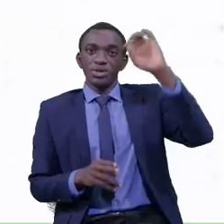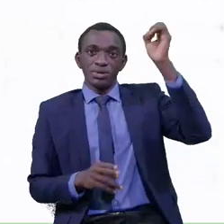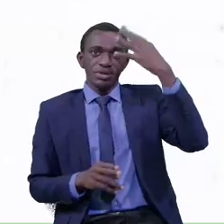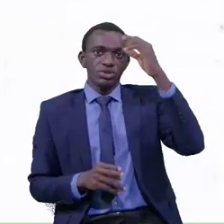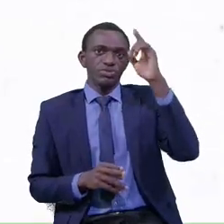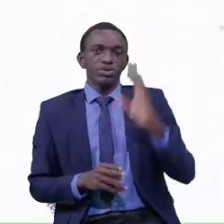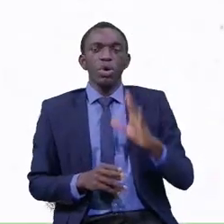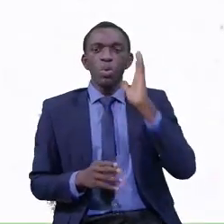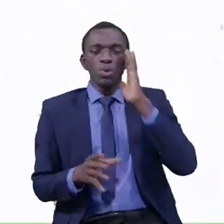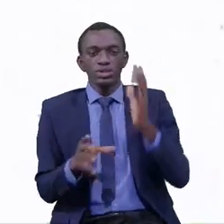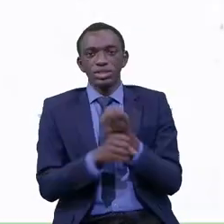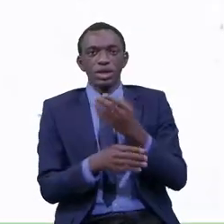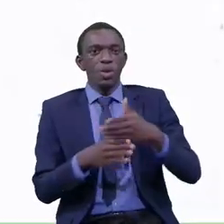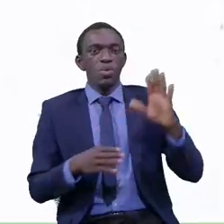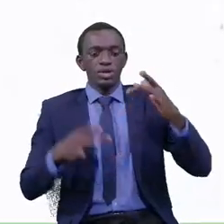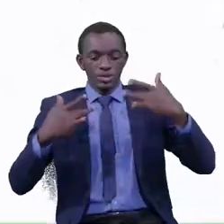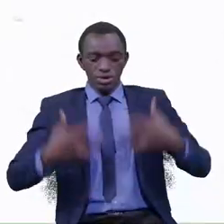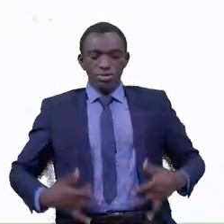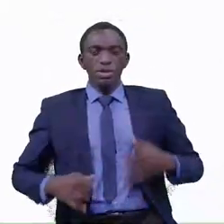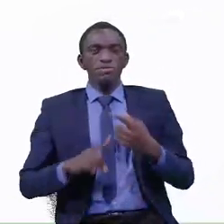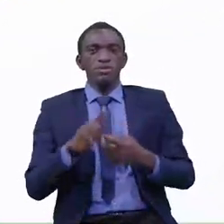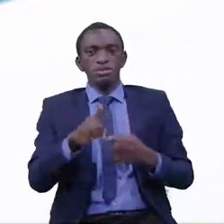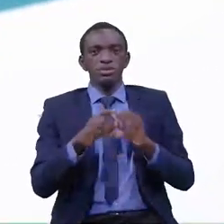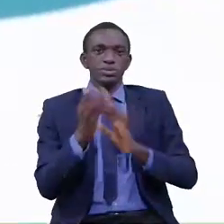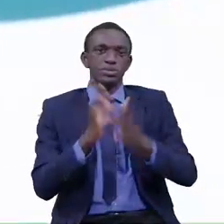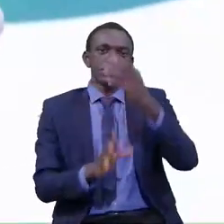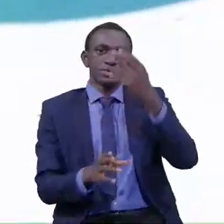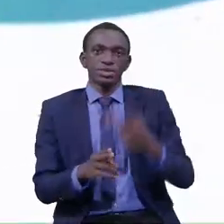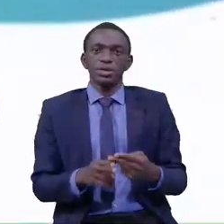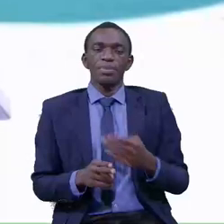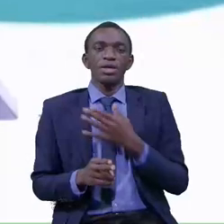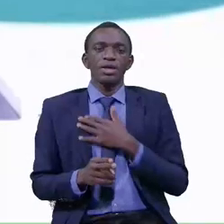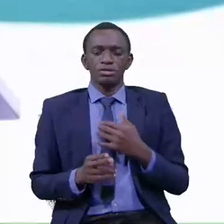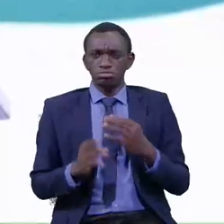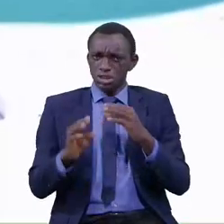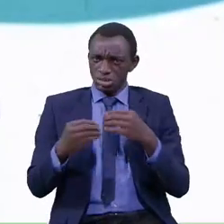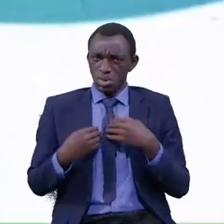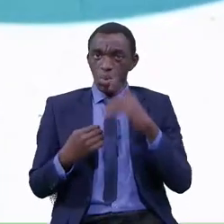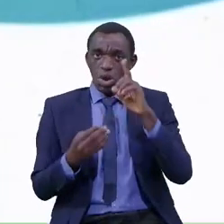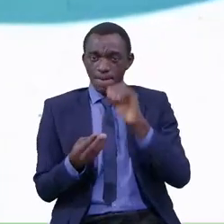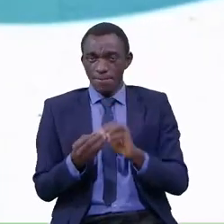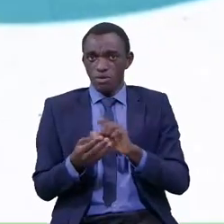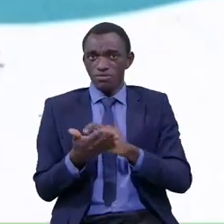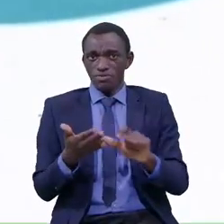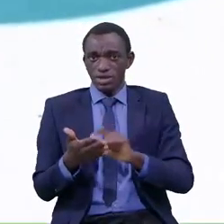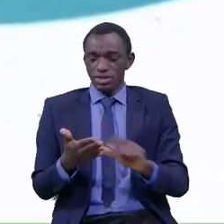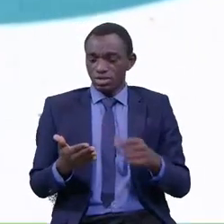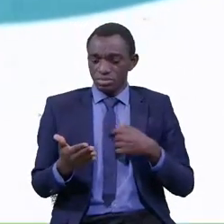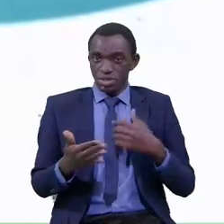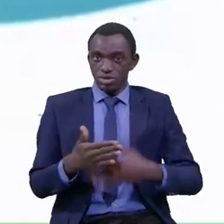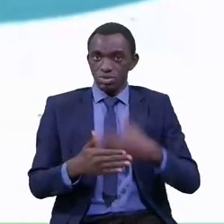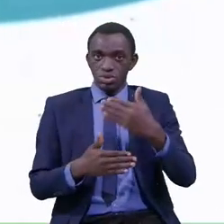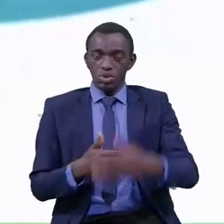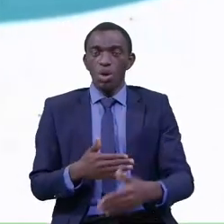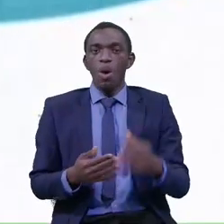va ôter le découragement de ta vie. Laissez-moi vous donner un verset de plus avant de passer au point